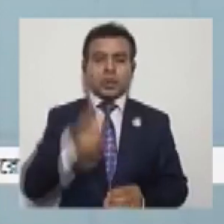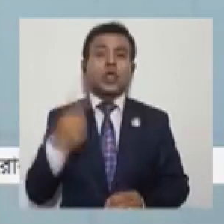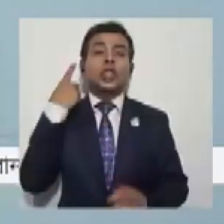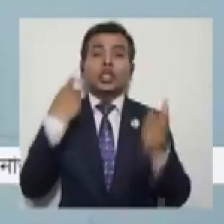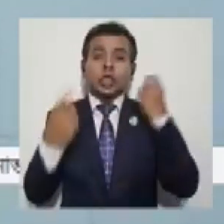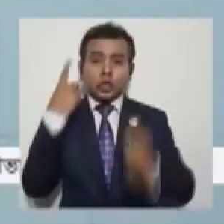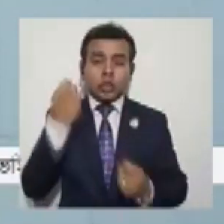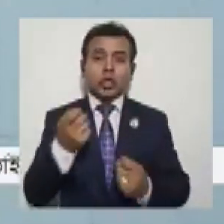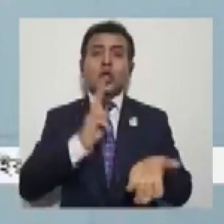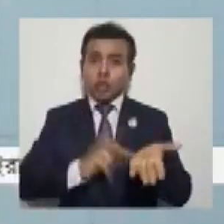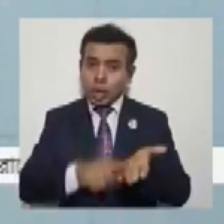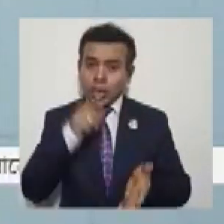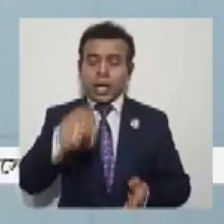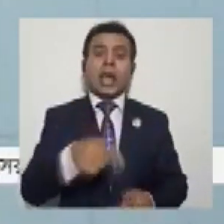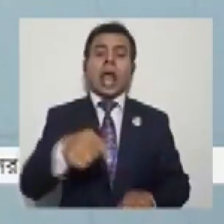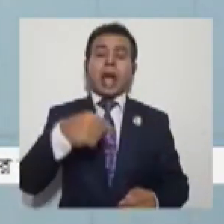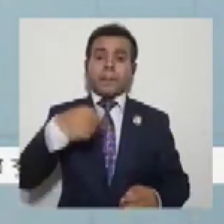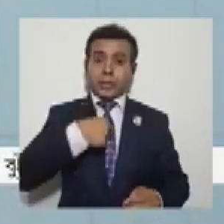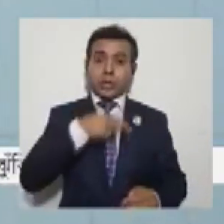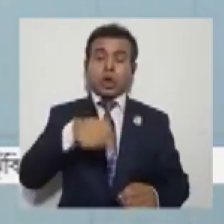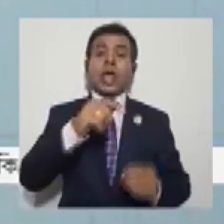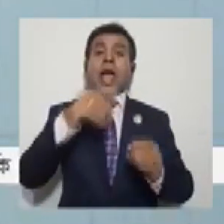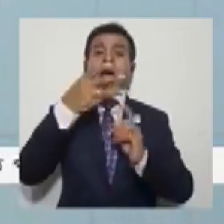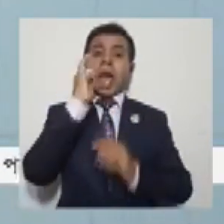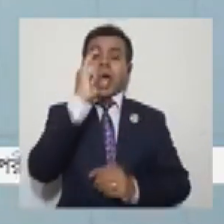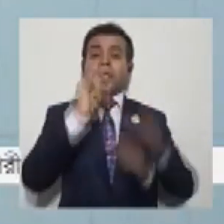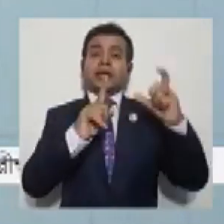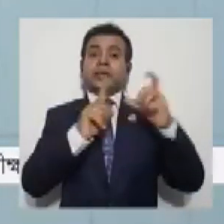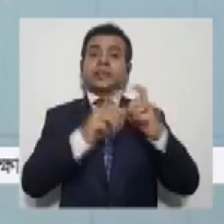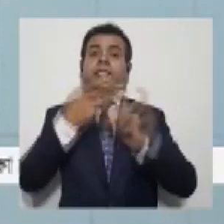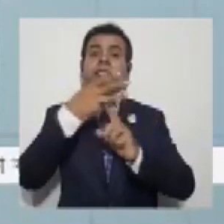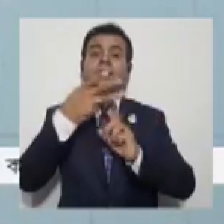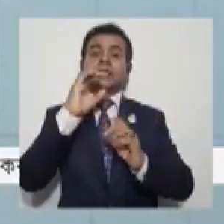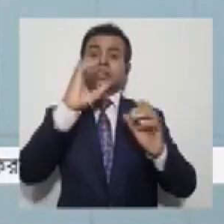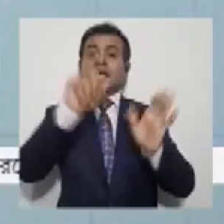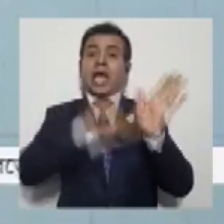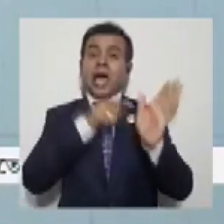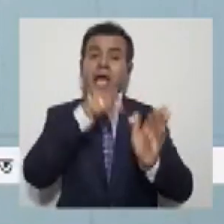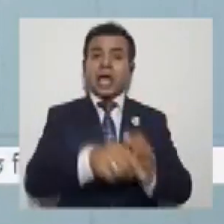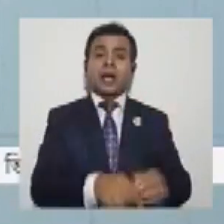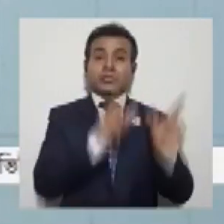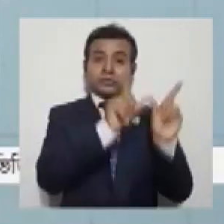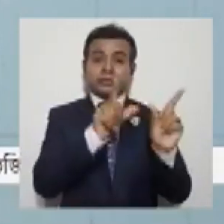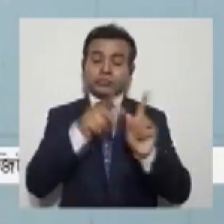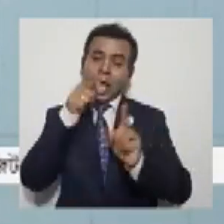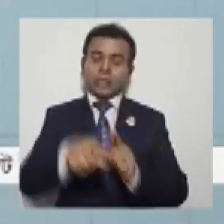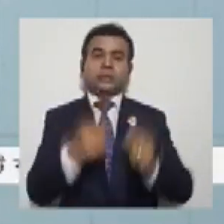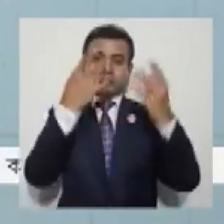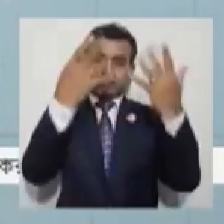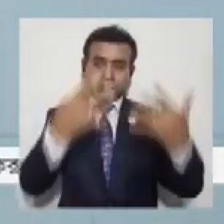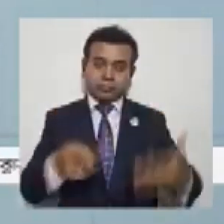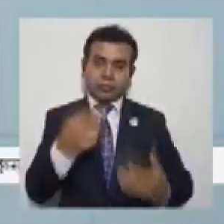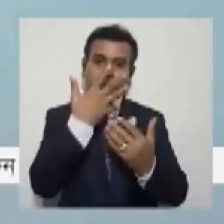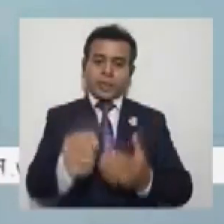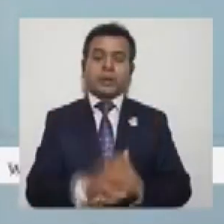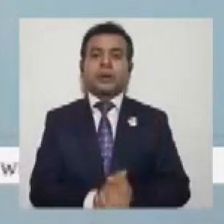আক্রান্ত বা সংক্রমিত ব্যক্তি পাওয়া যাচ্ছে এবং আমরা অন্য তথ্যগুলো আপনারা IDCR এর ওয়েবসাইটে ডাউনলোড